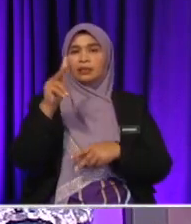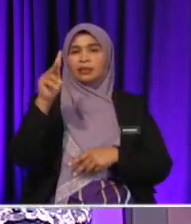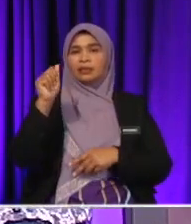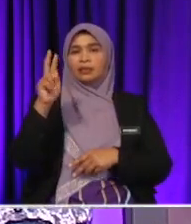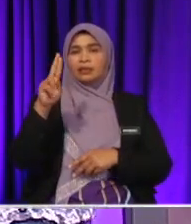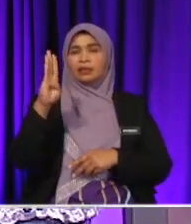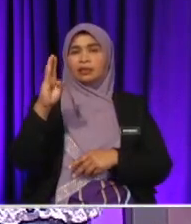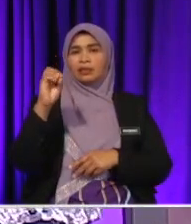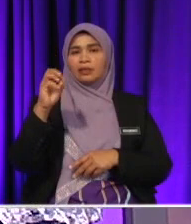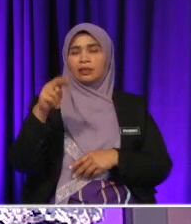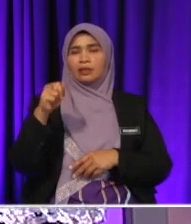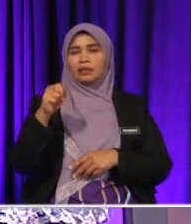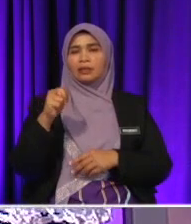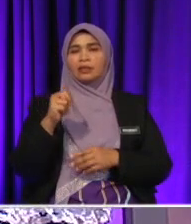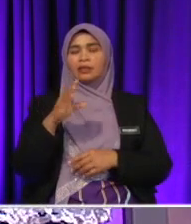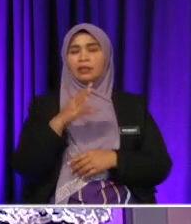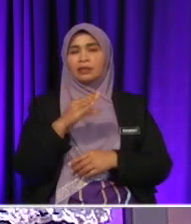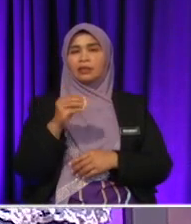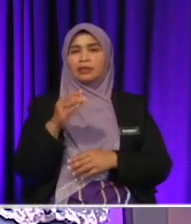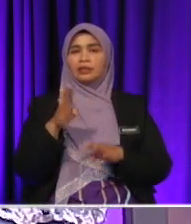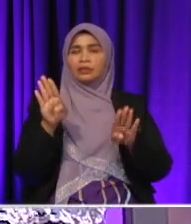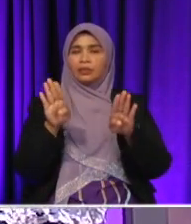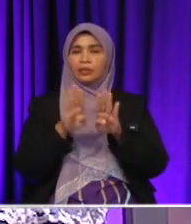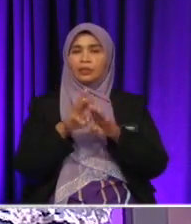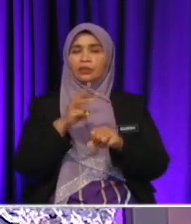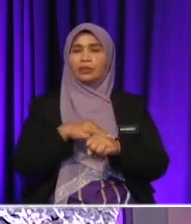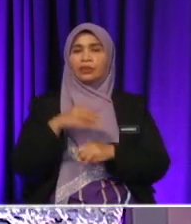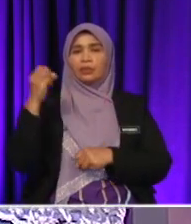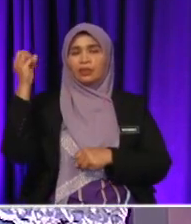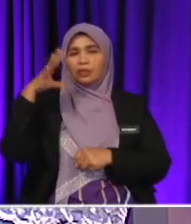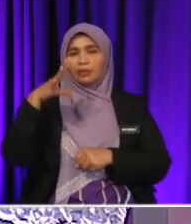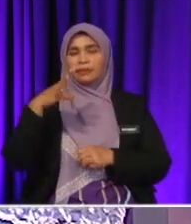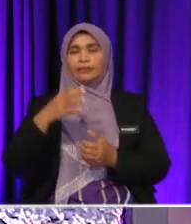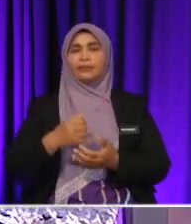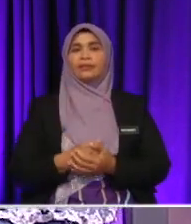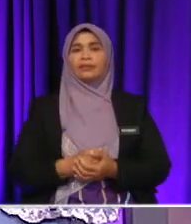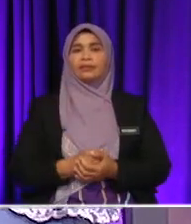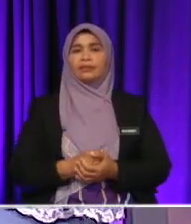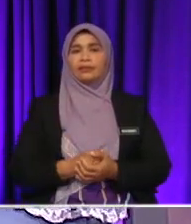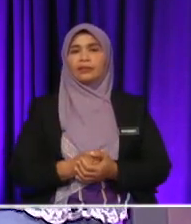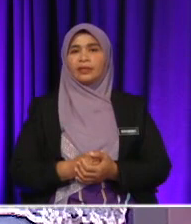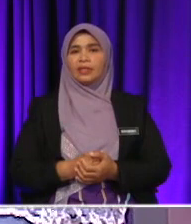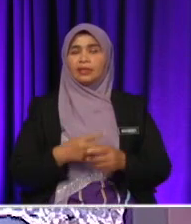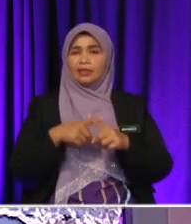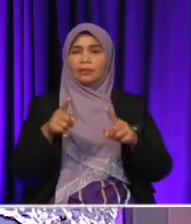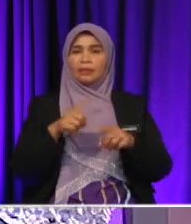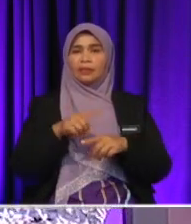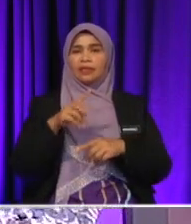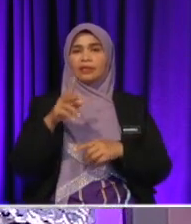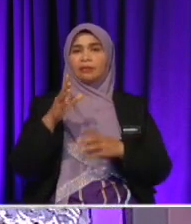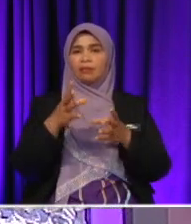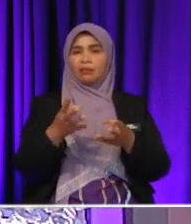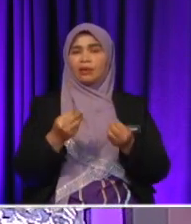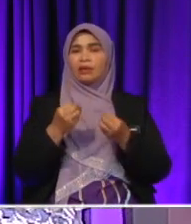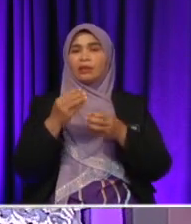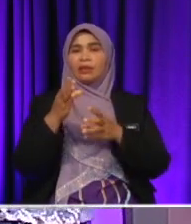waktu siang ditutup kenapa ditutup kehilangan airnya tapi mana yang tidak dapat karbondioksida